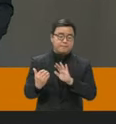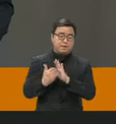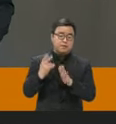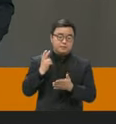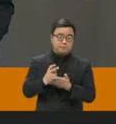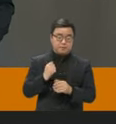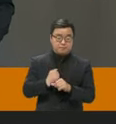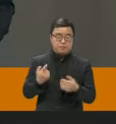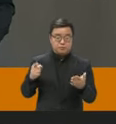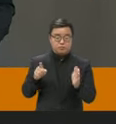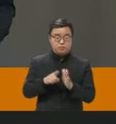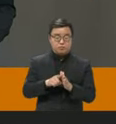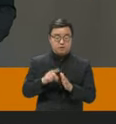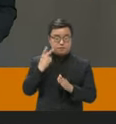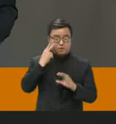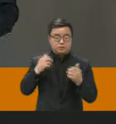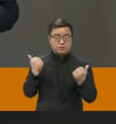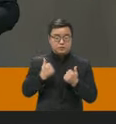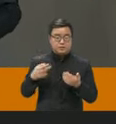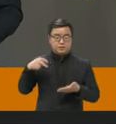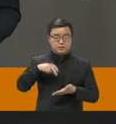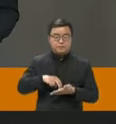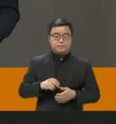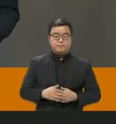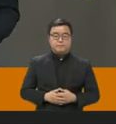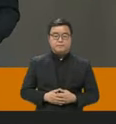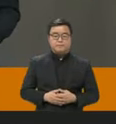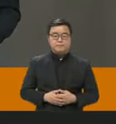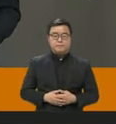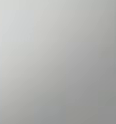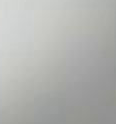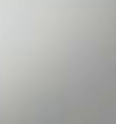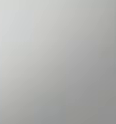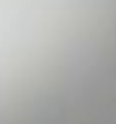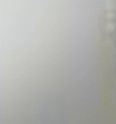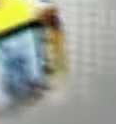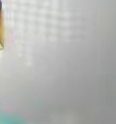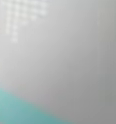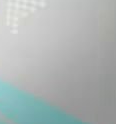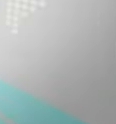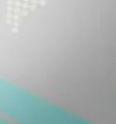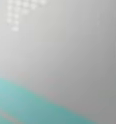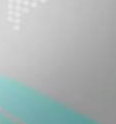미국 의회에 섰습니다. 세계의 교육에서 확인해 보시죠.